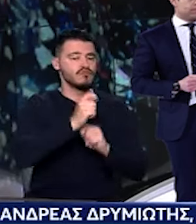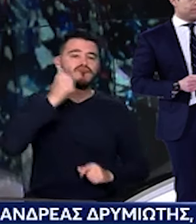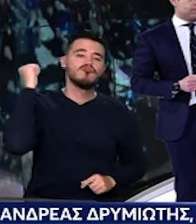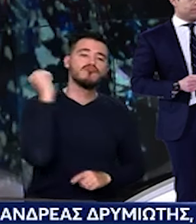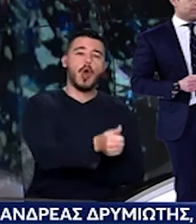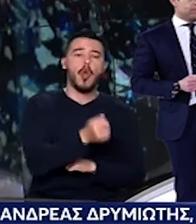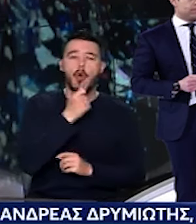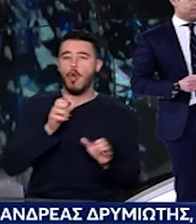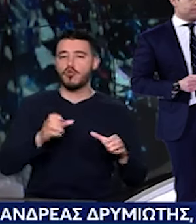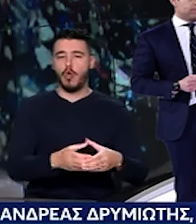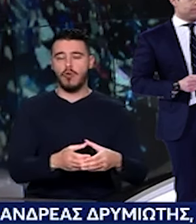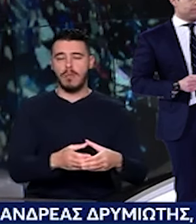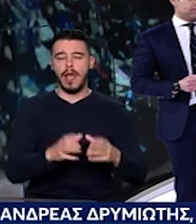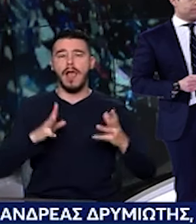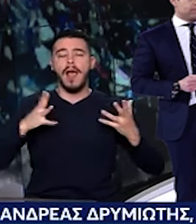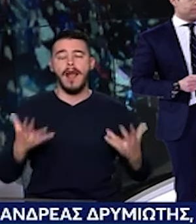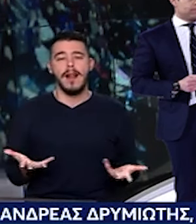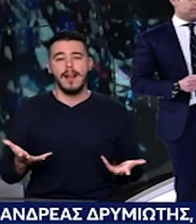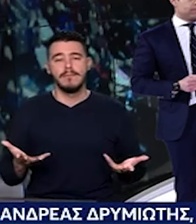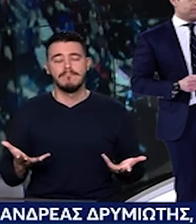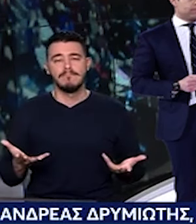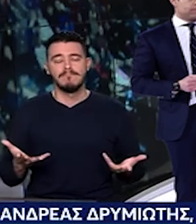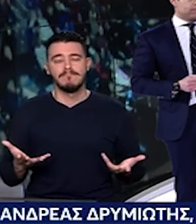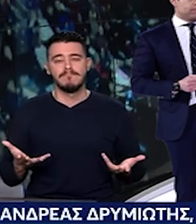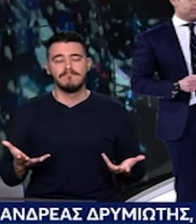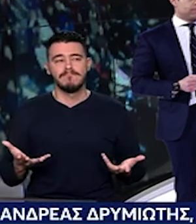Το πρόβλημα είναι ότι, ξέρετε,